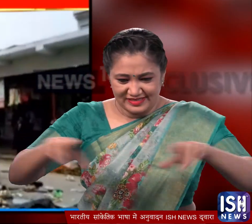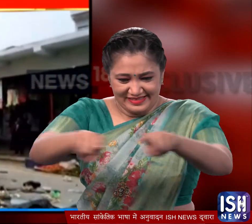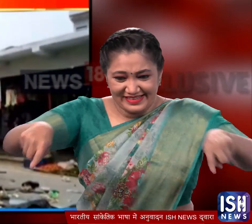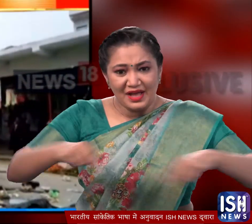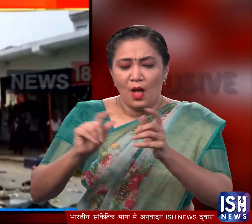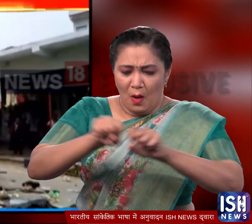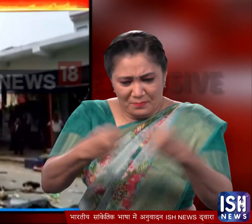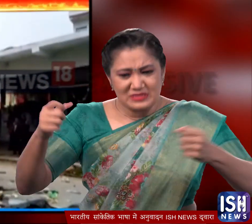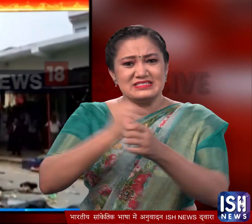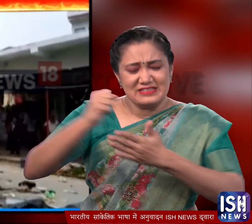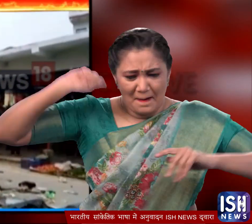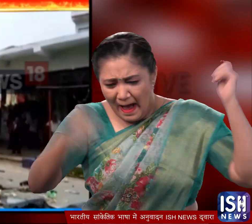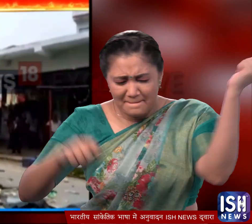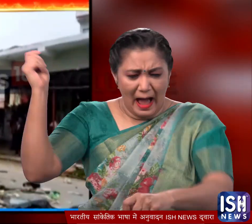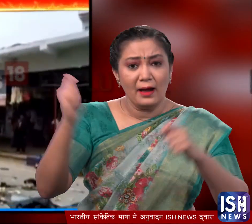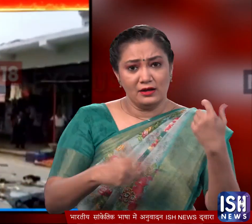को भी तोड़ने की कोशिश की।